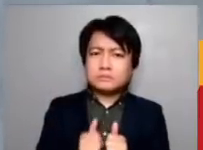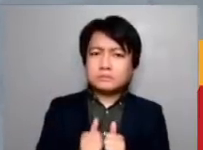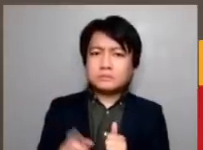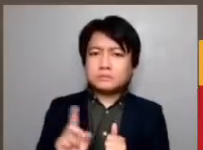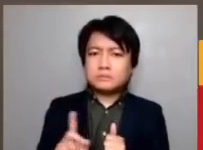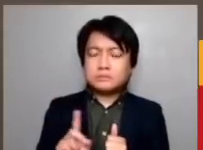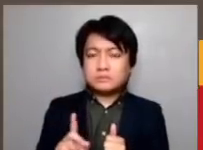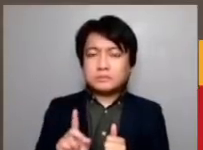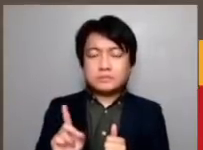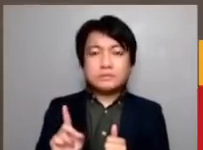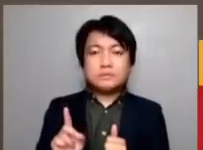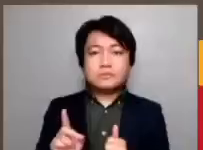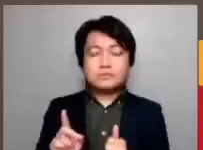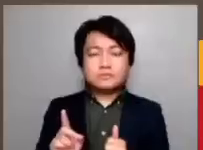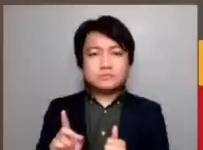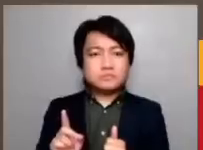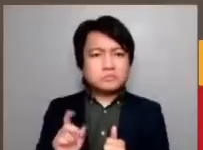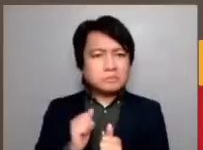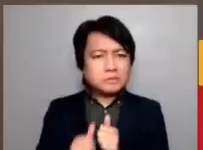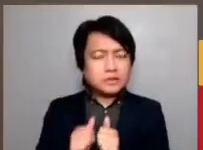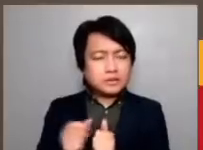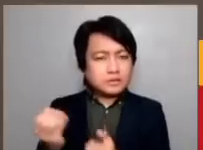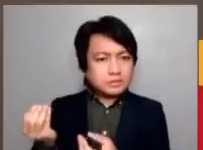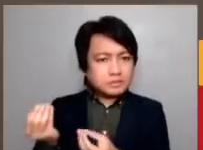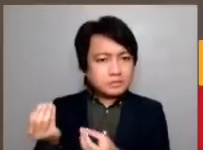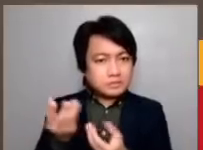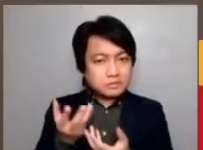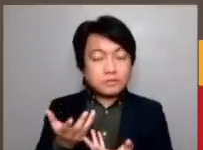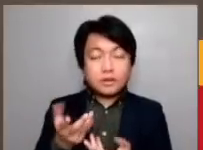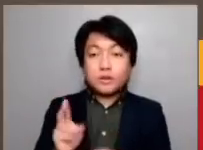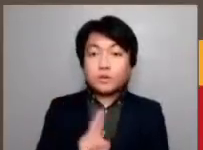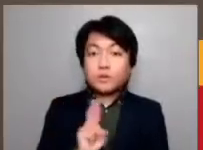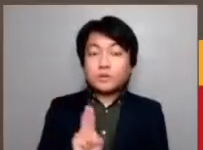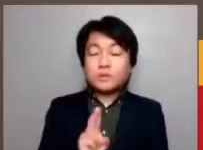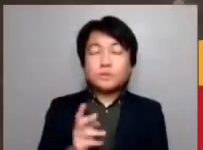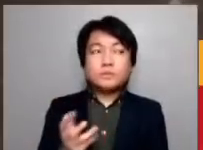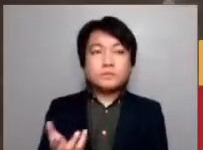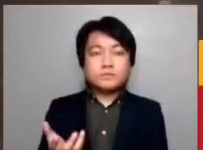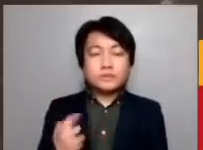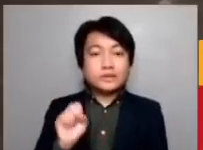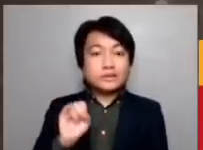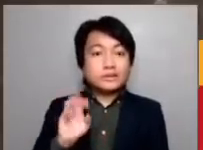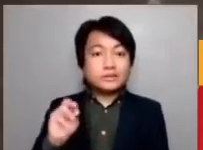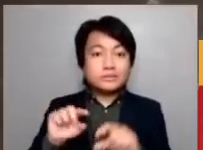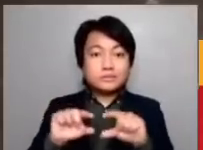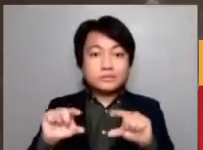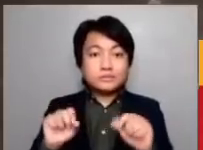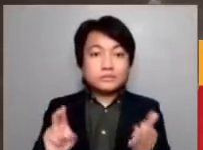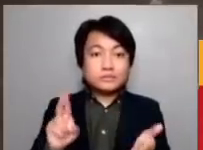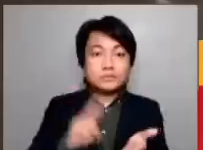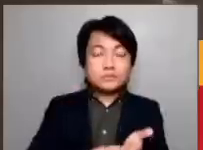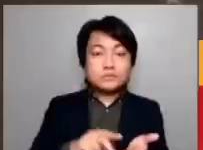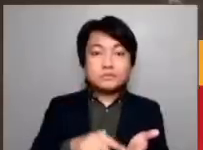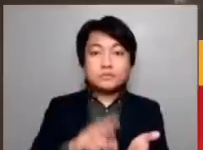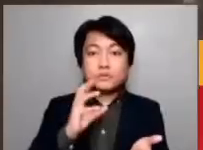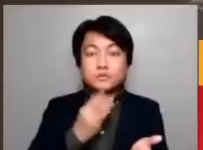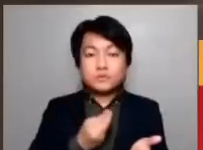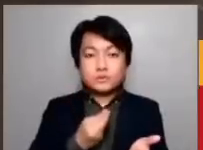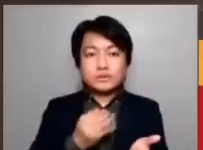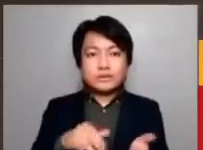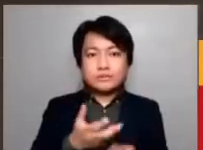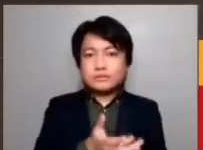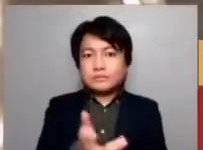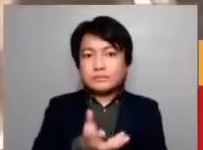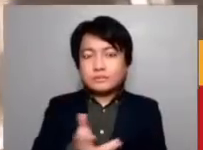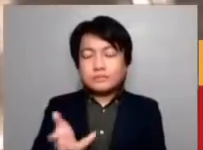ang ibig niyang sabihin lamang ay yung ginagamit yung SIM card registration ng mga scammers. Opo. So ibig